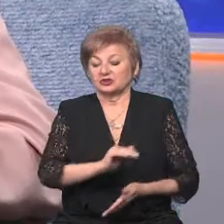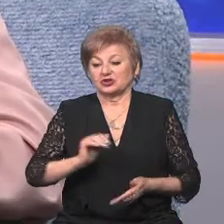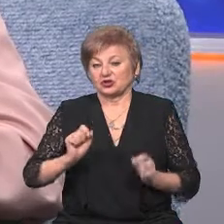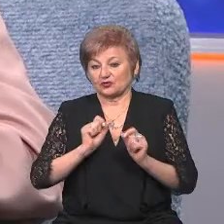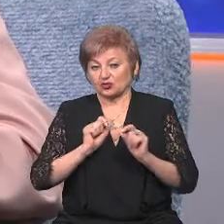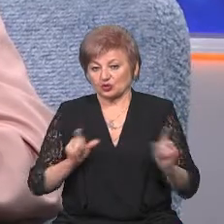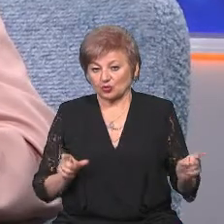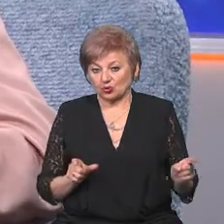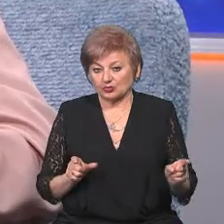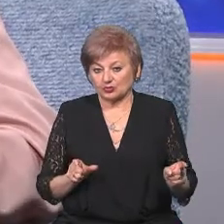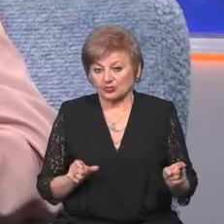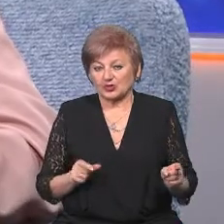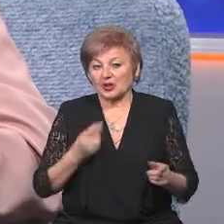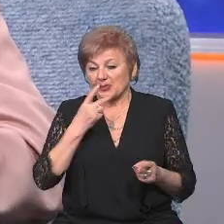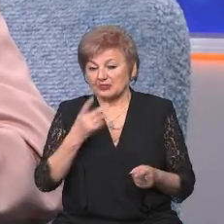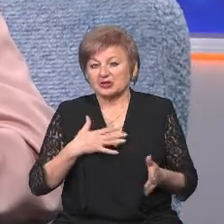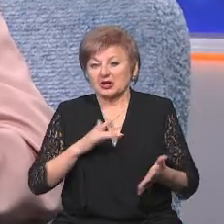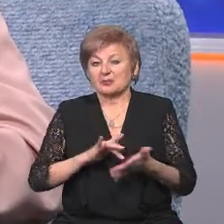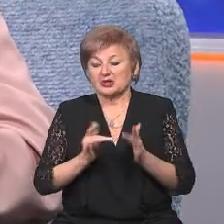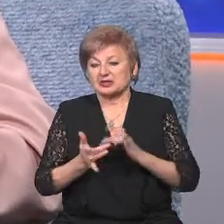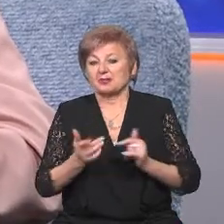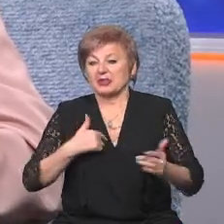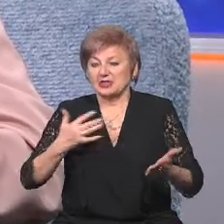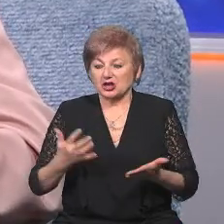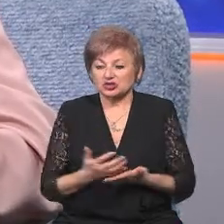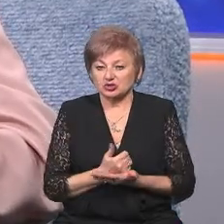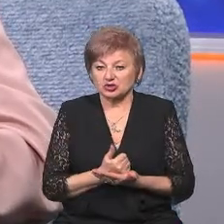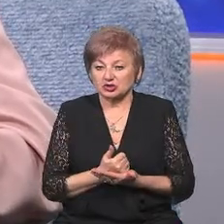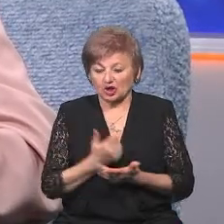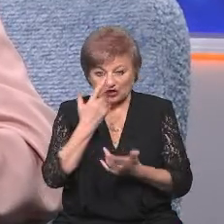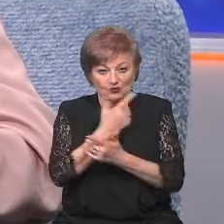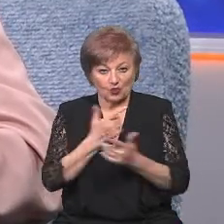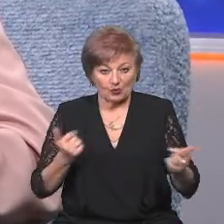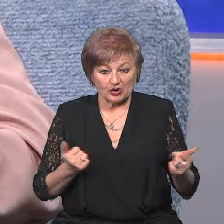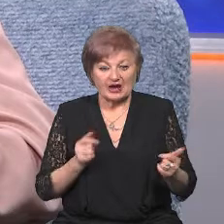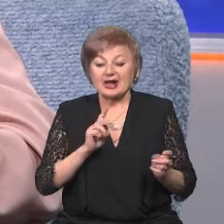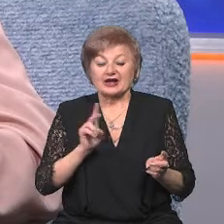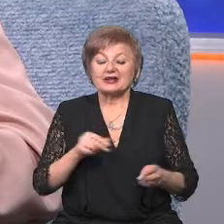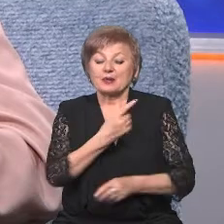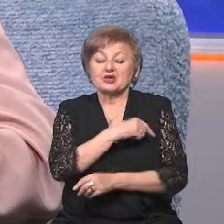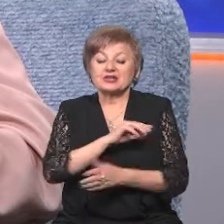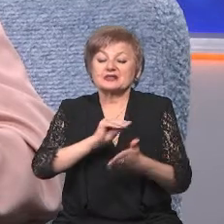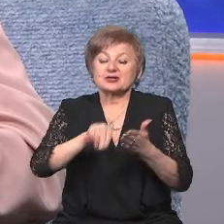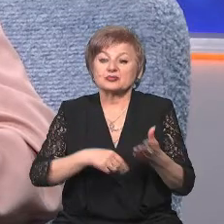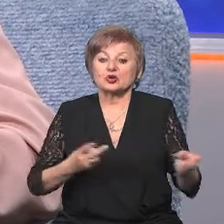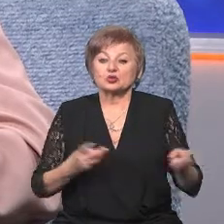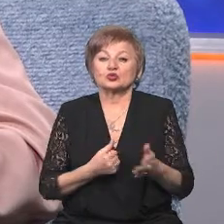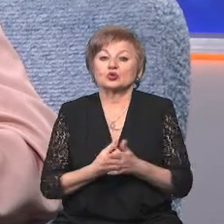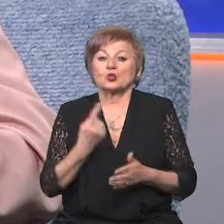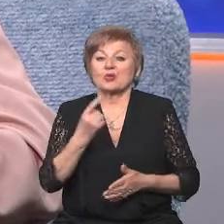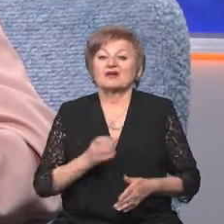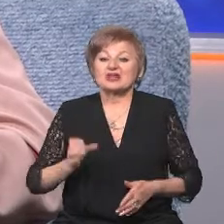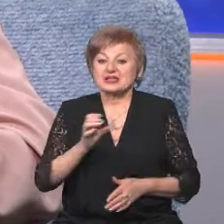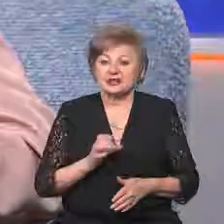на цьому сайті ми знайшли таку інформацію, які медичні довідки потрібні дитині до 1